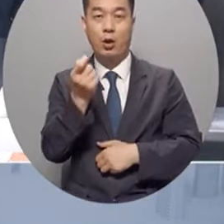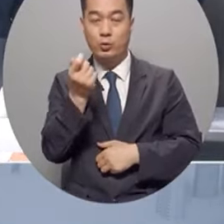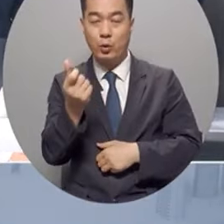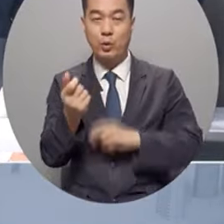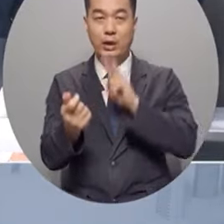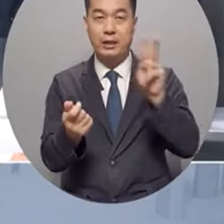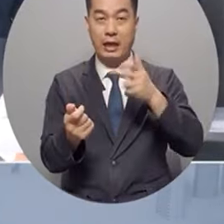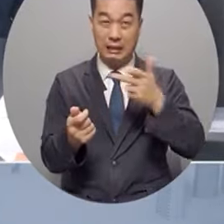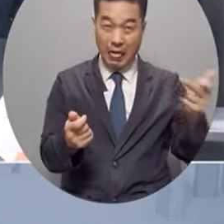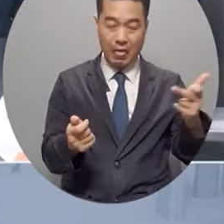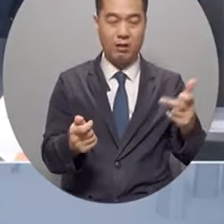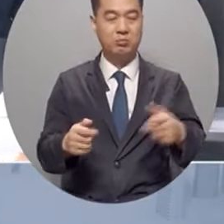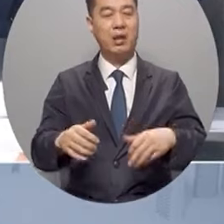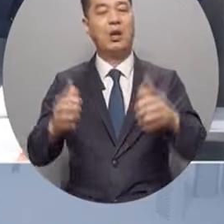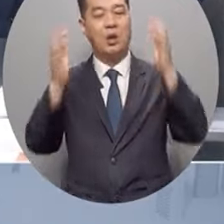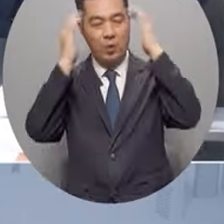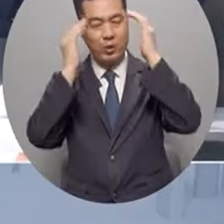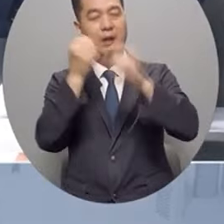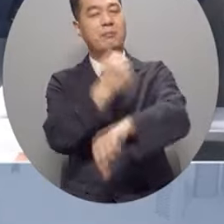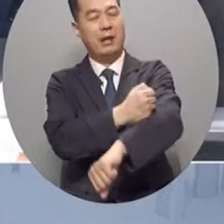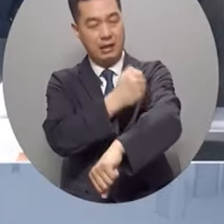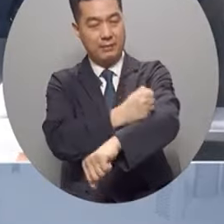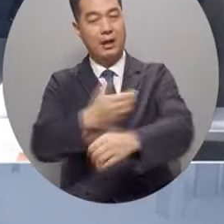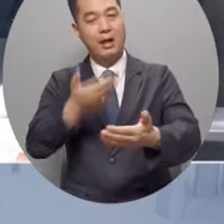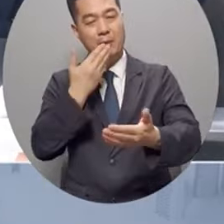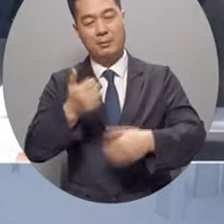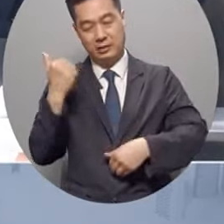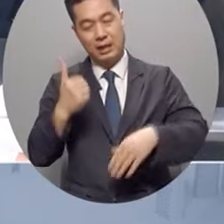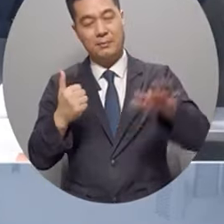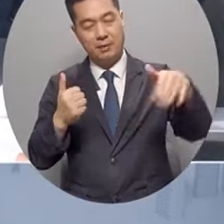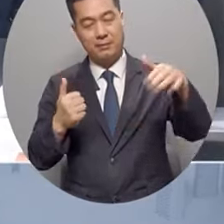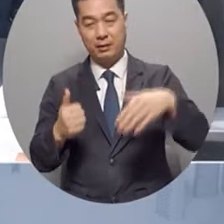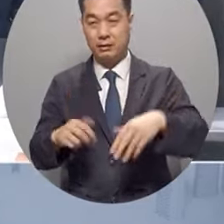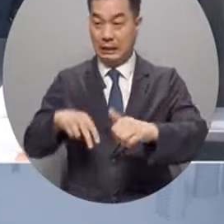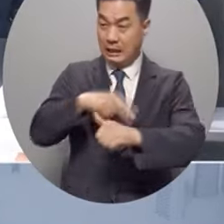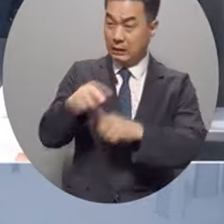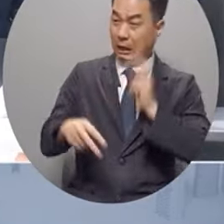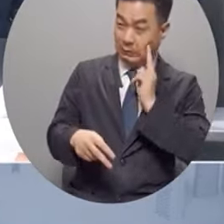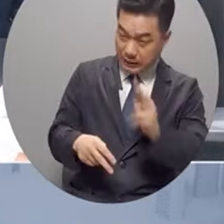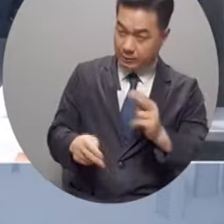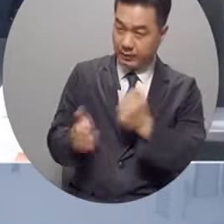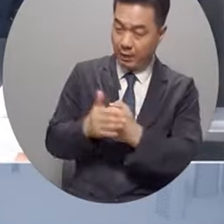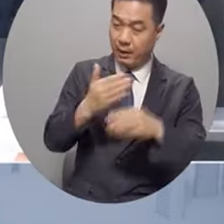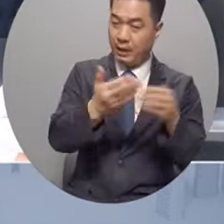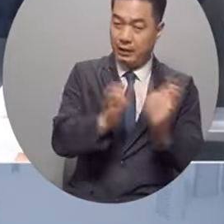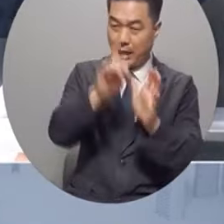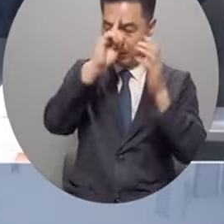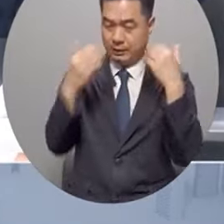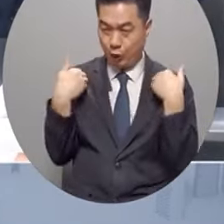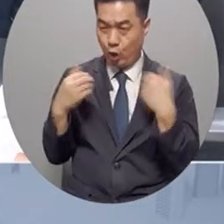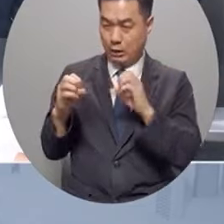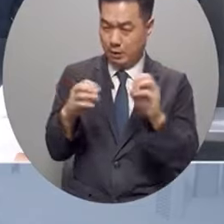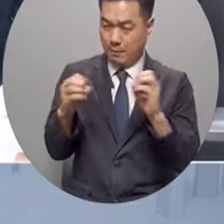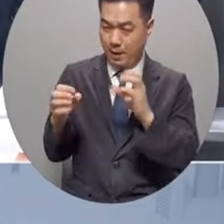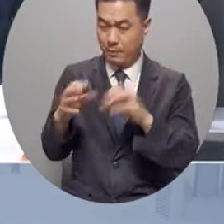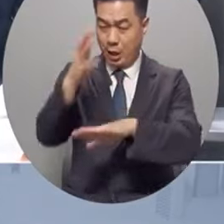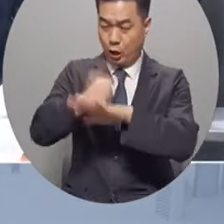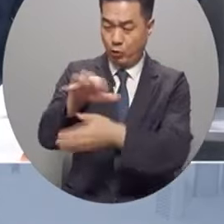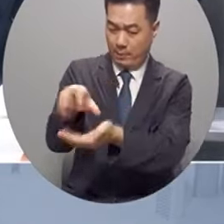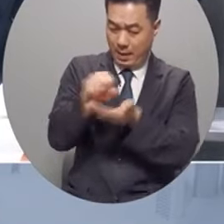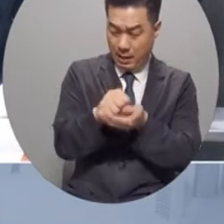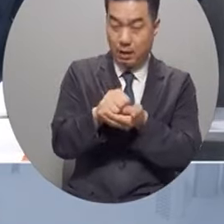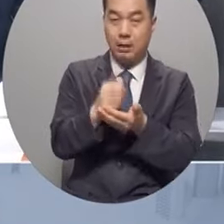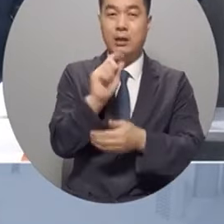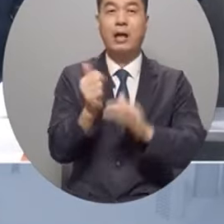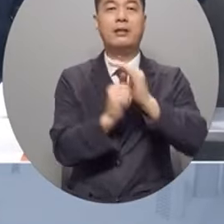밥이나 먹자는게 윤 대통령 생각이고 아니다 지금 상황 심각하니까 당정이 얘기 잘해서 뭐라도 결론을 내자는게 한 대표의